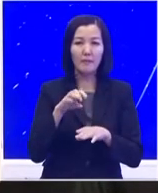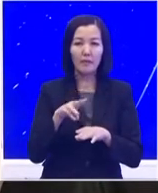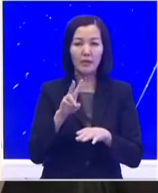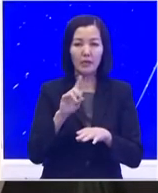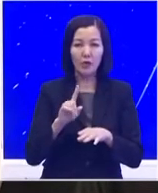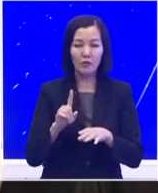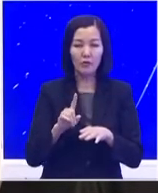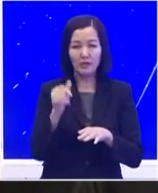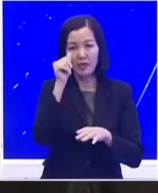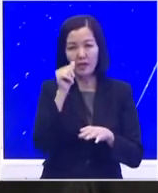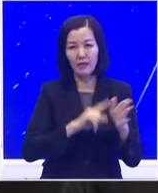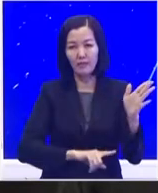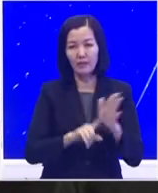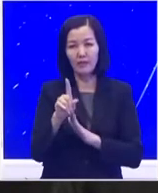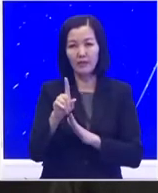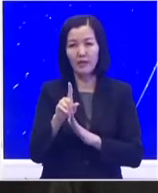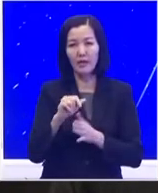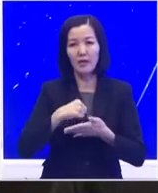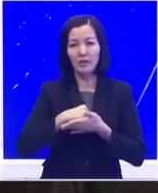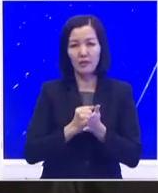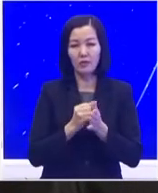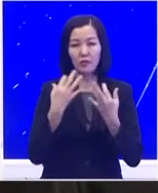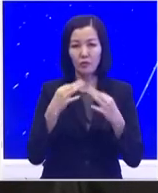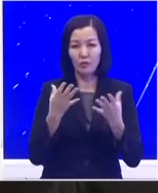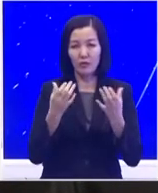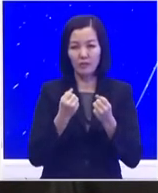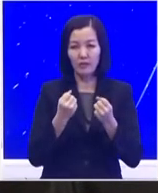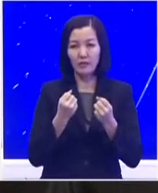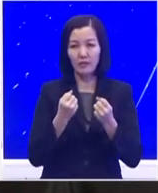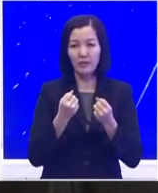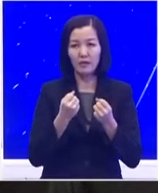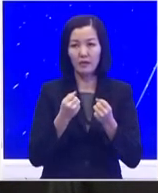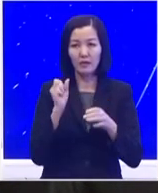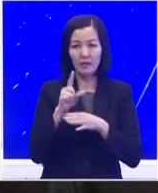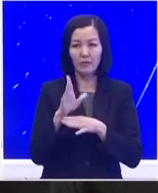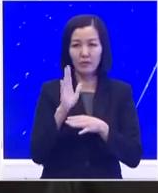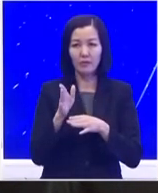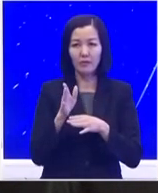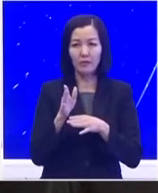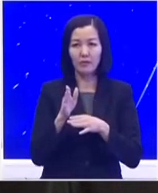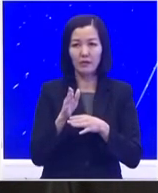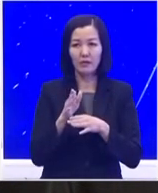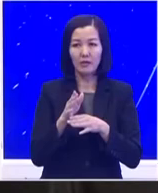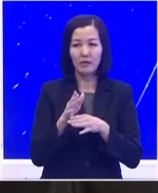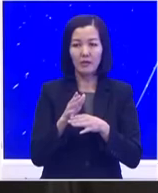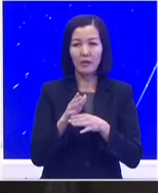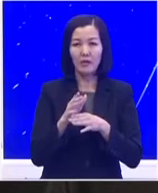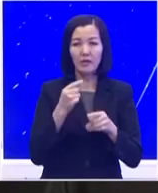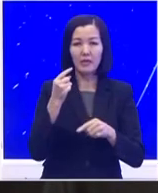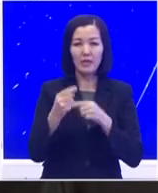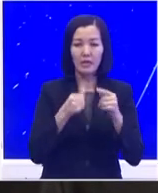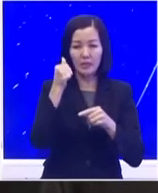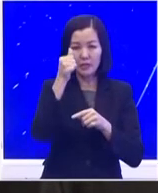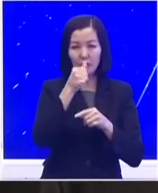айының басында егер жағы заключение шығатын болса, біз ары қарай поездыға заявка береміз. Сонымен құқыда қалса, келесі жылға